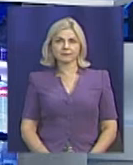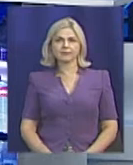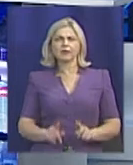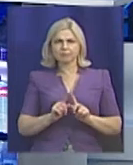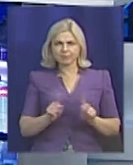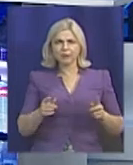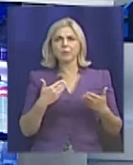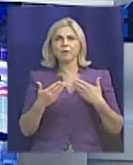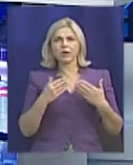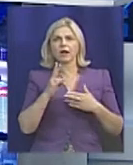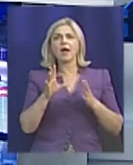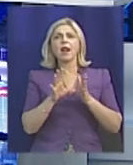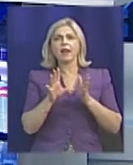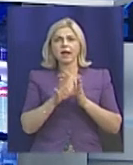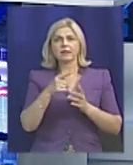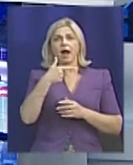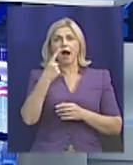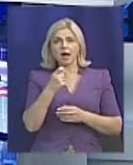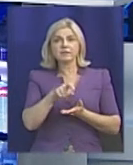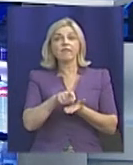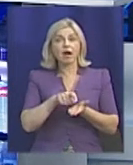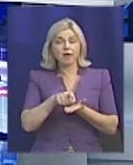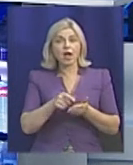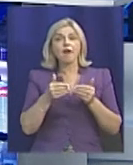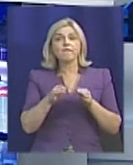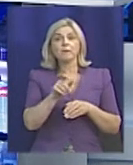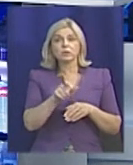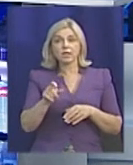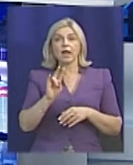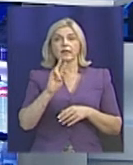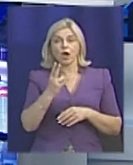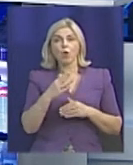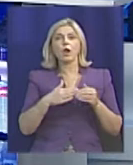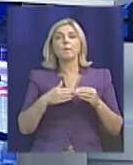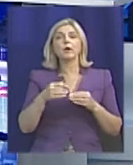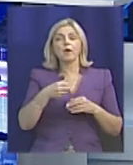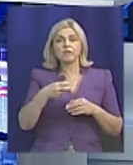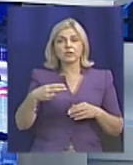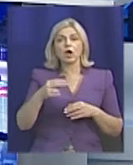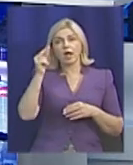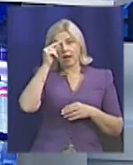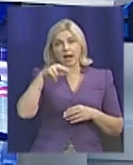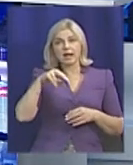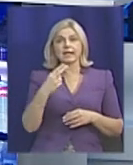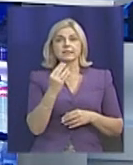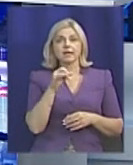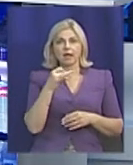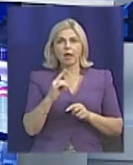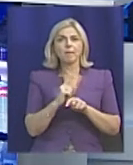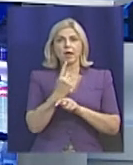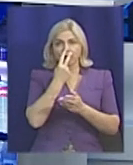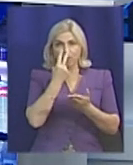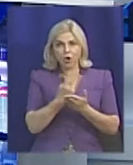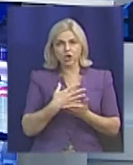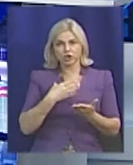Креативний підхід до електрогазозварювання. Випускники Миколаївського професійного машинобудівного ліцею вперше презентували свої